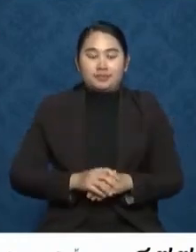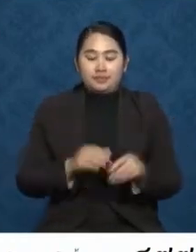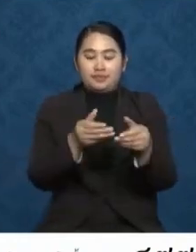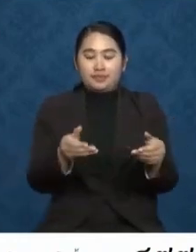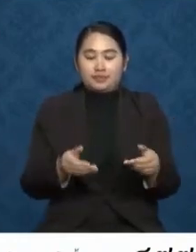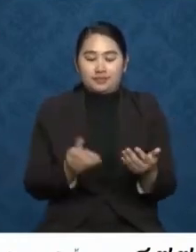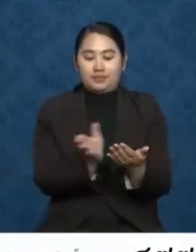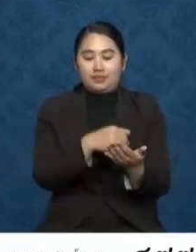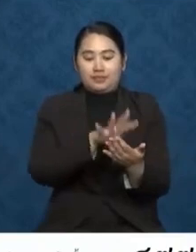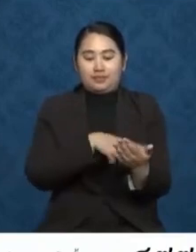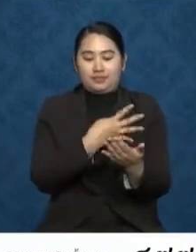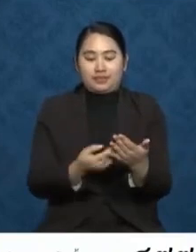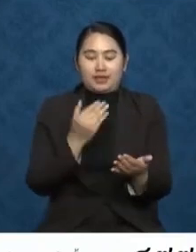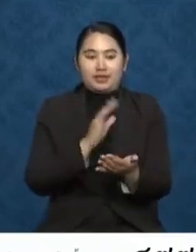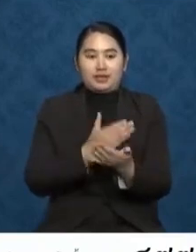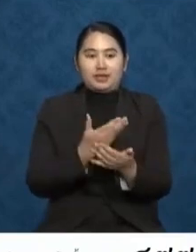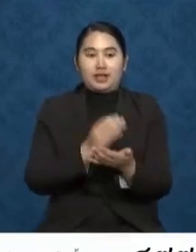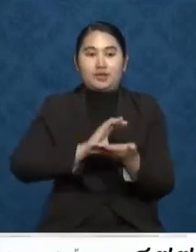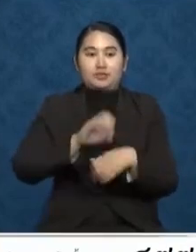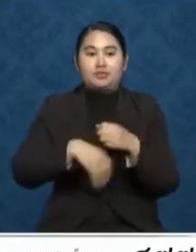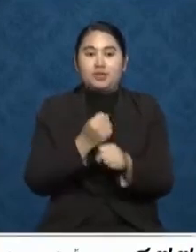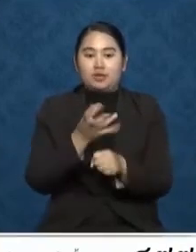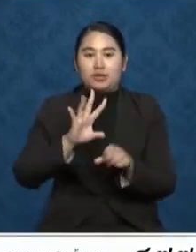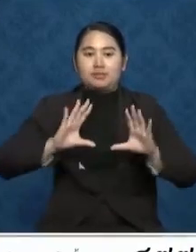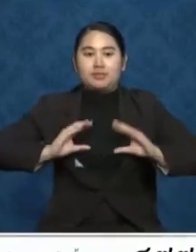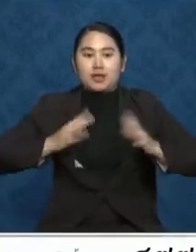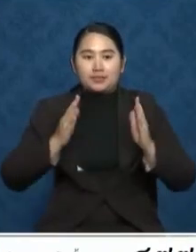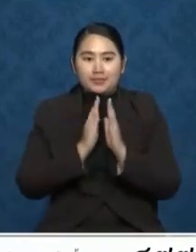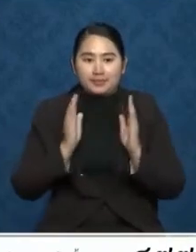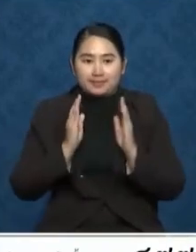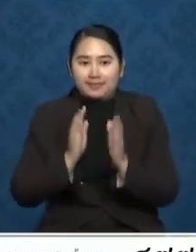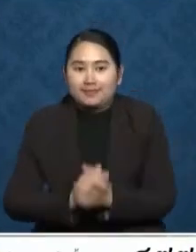เสนอร่างพระราชบัญญัติงบประมาณปี67ครับขอบคุณครับ ขอบคุณครับ